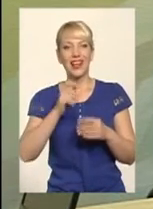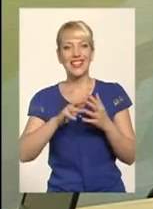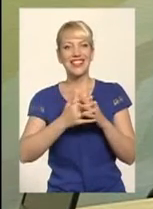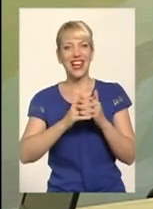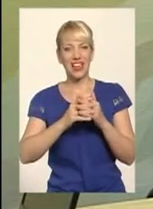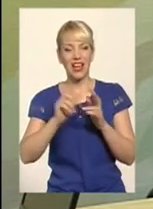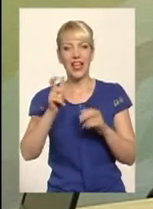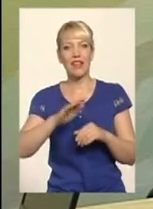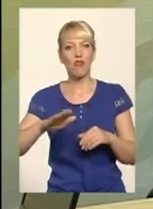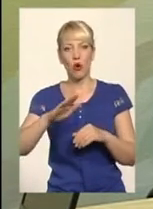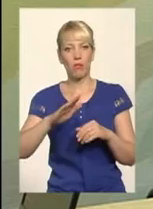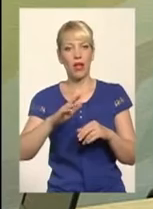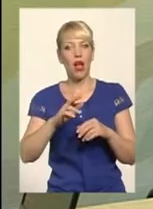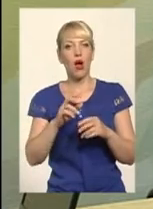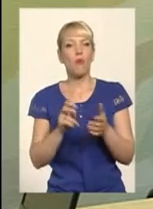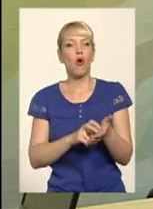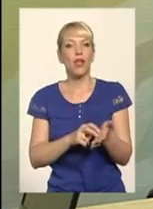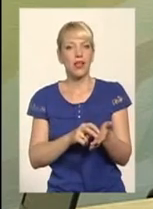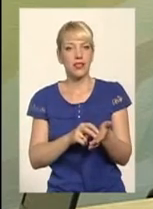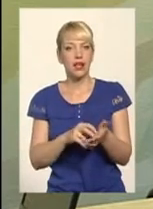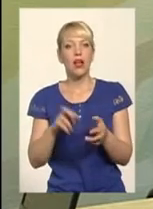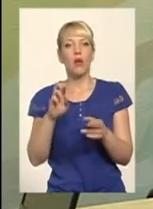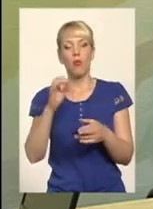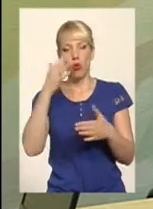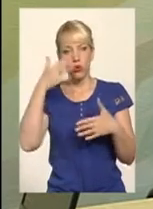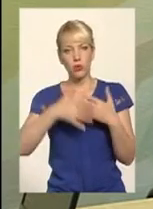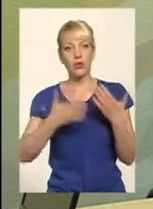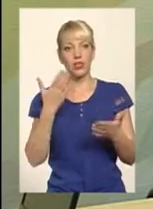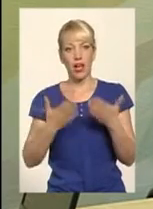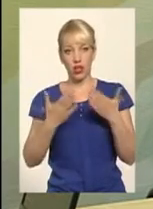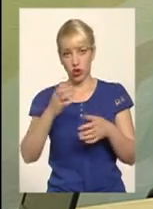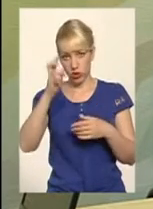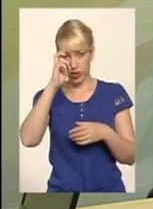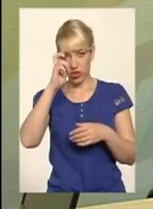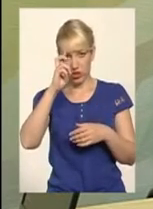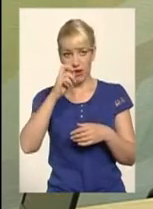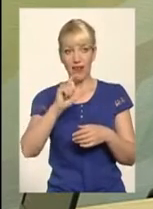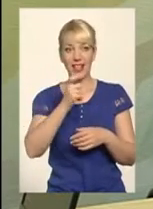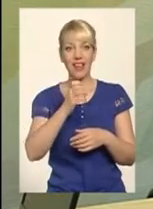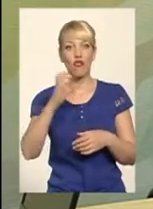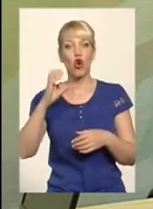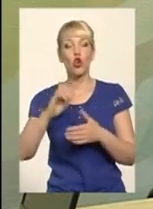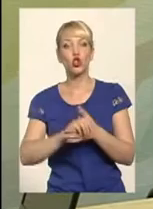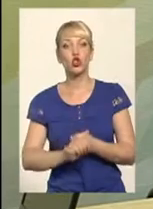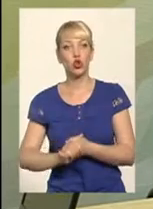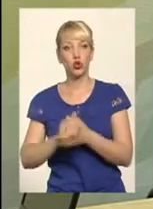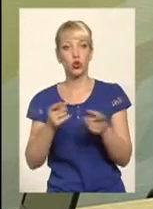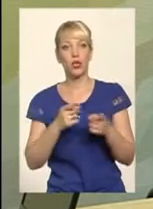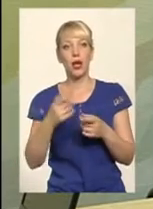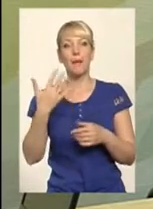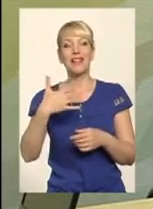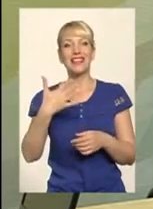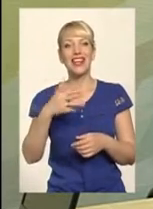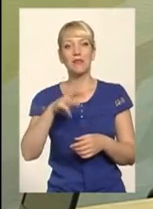потенціал українських аграріїв, вони розуміють, що якщо держава, а Євросоюз, ну, скажімо, дотує на 50 мільярдів євро